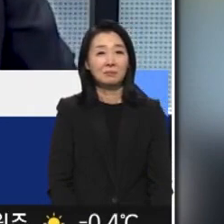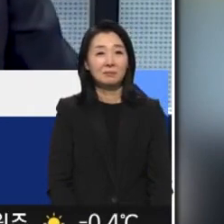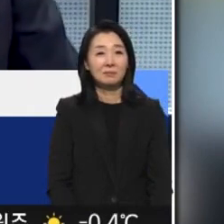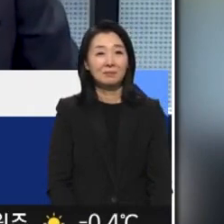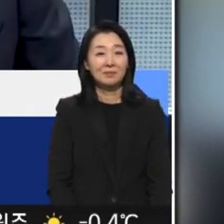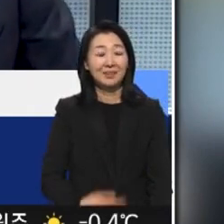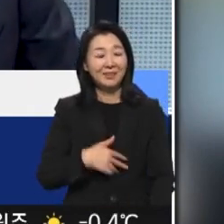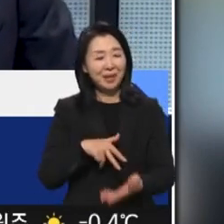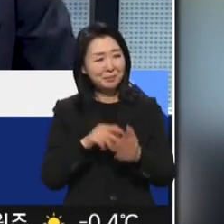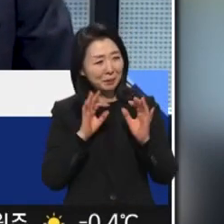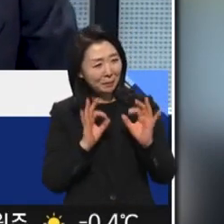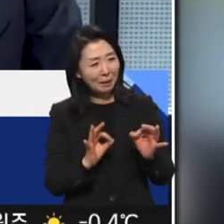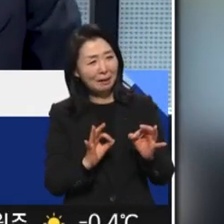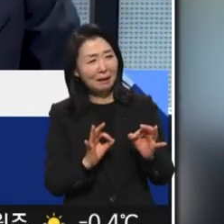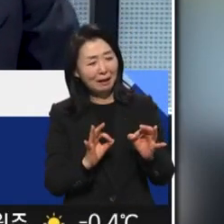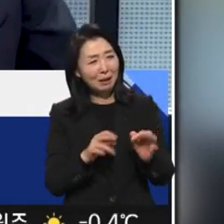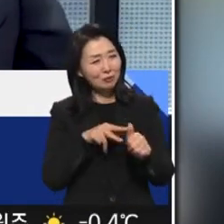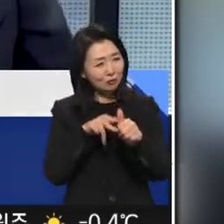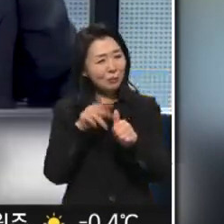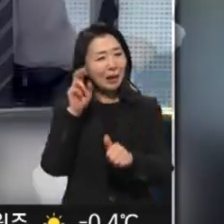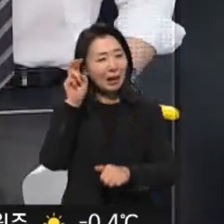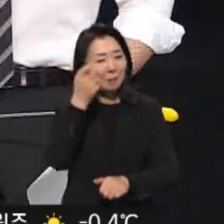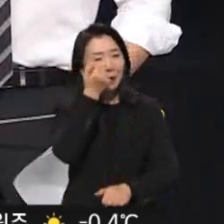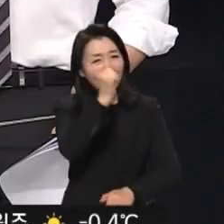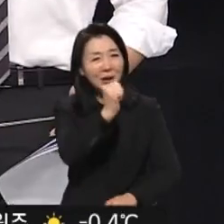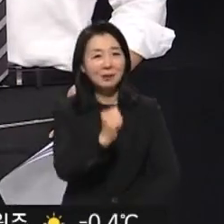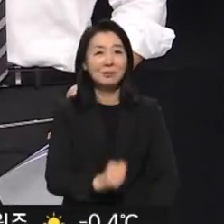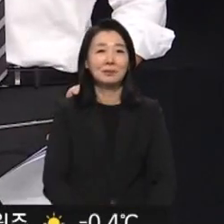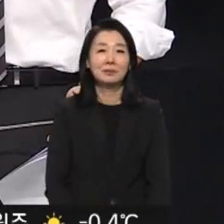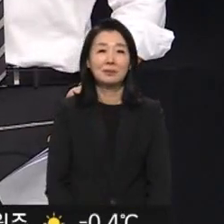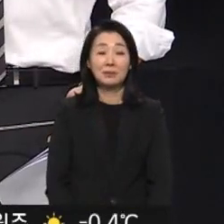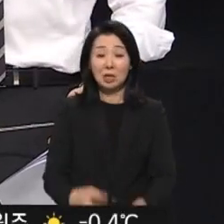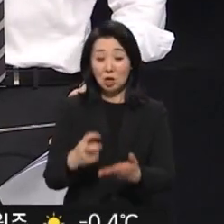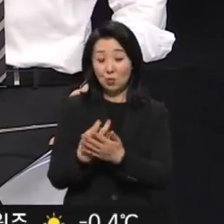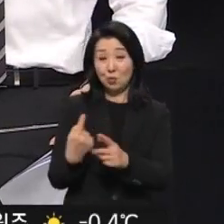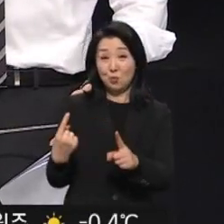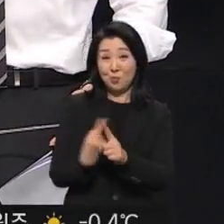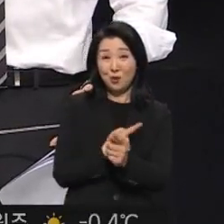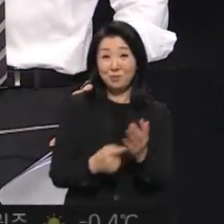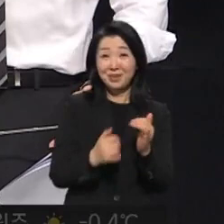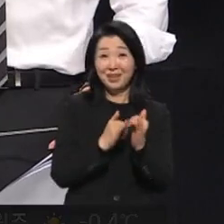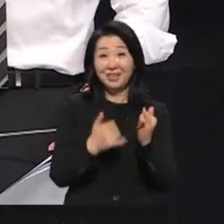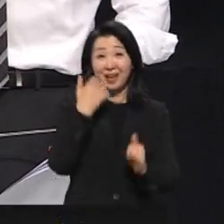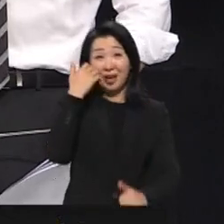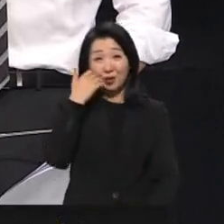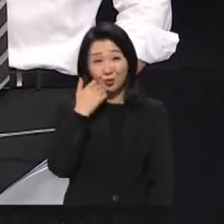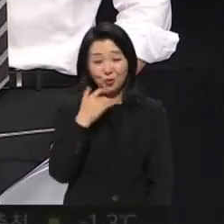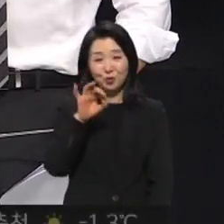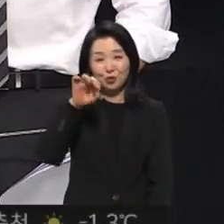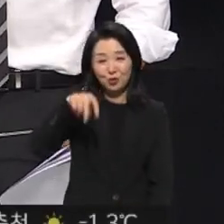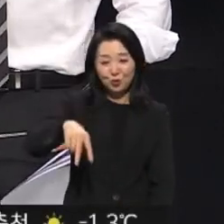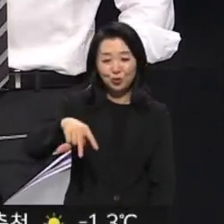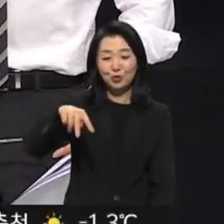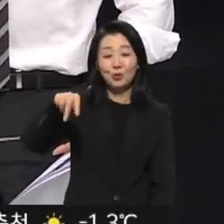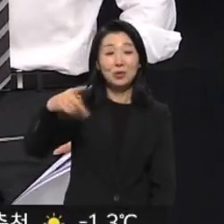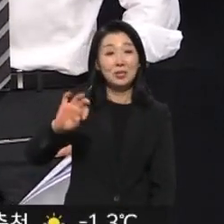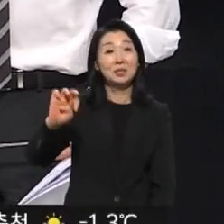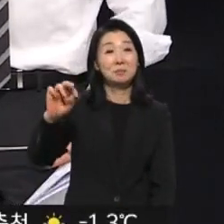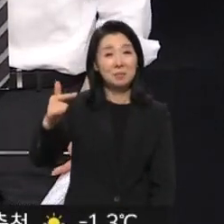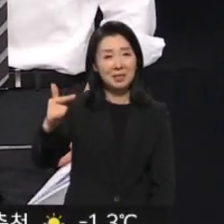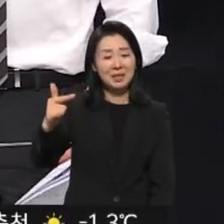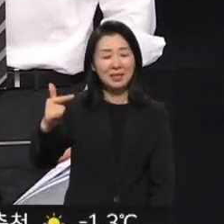그래서 제가 보기에는 네. 강한 것 같아요. 룰 변경의 피해자로 지목된 유승민 전 의원은 기류가